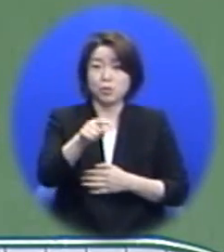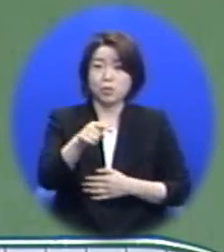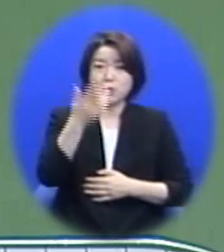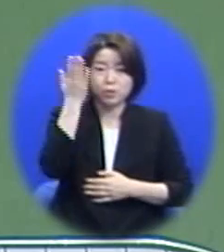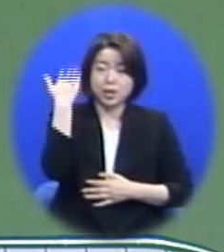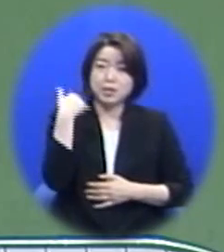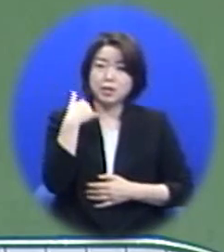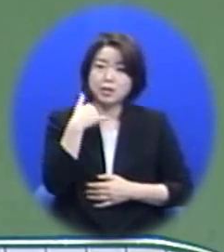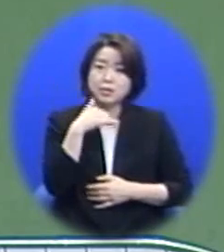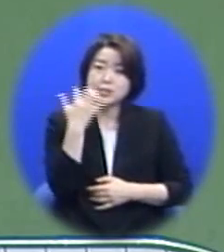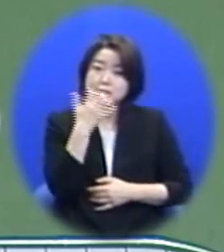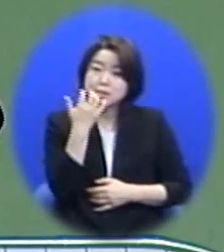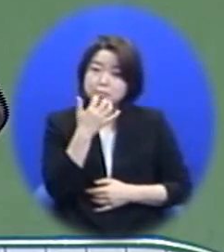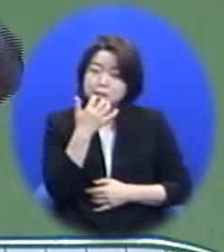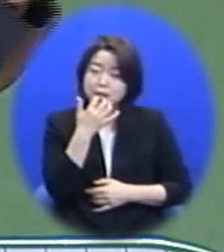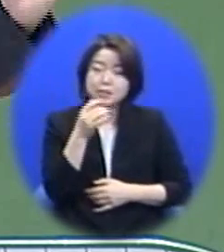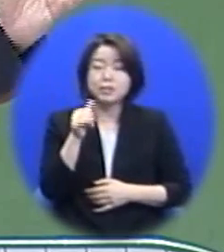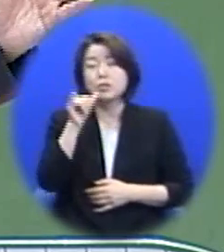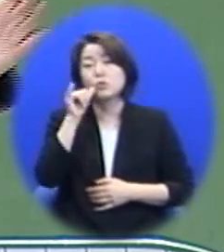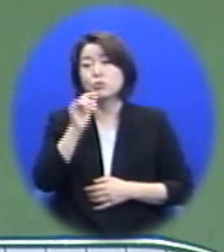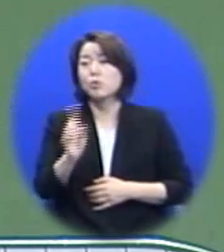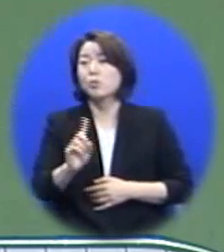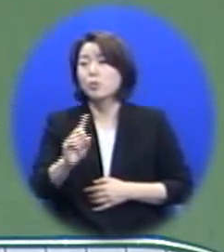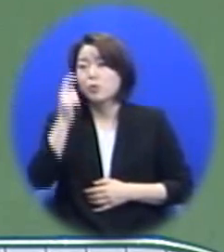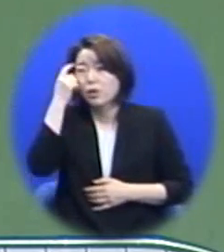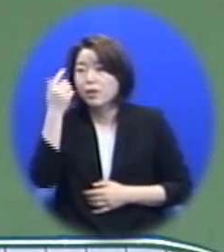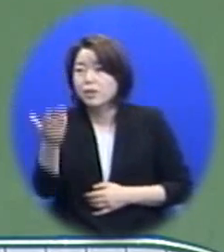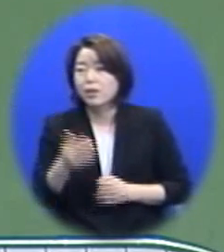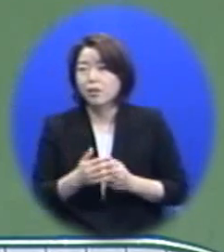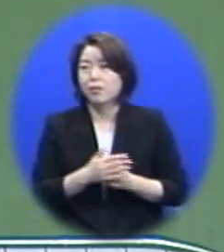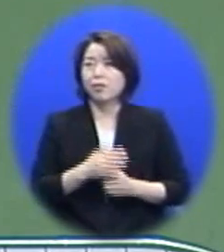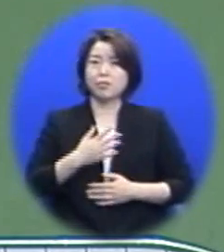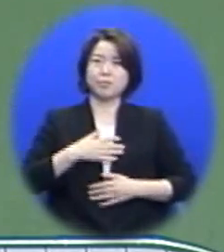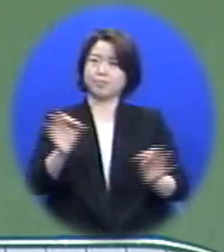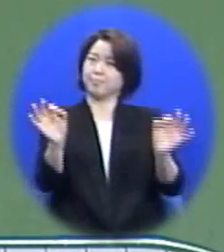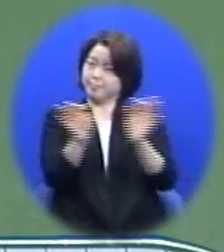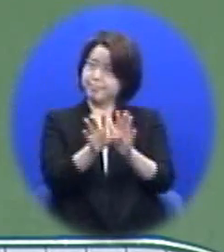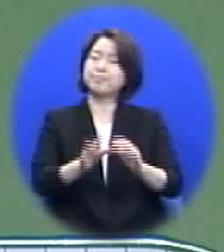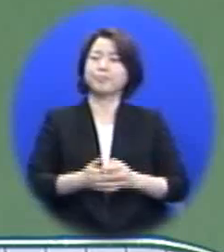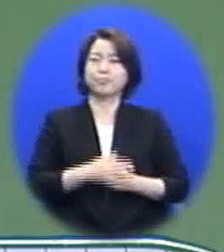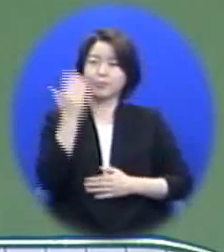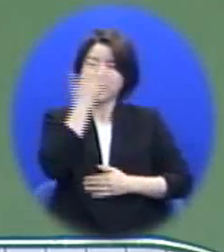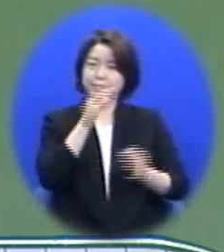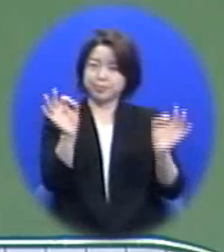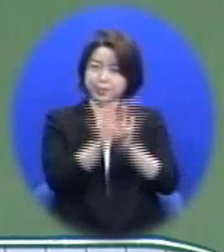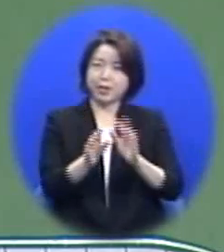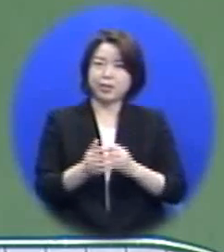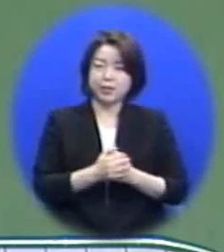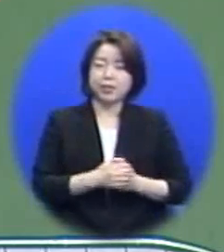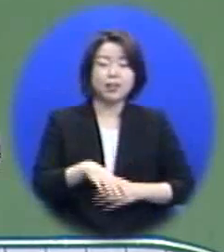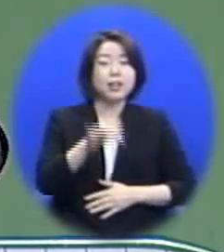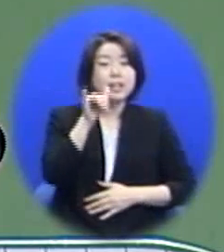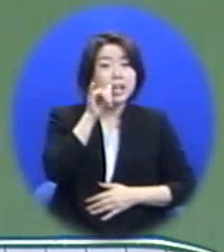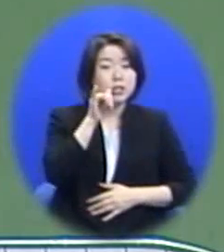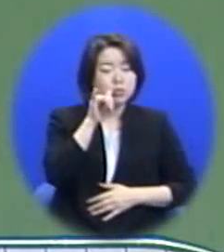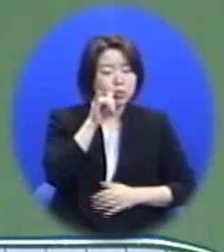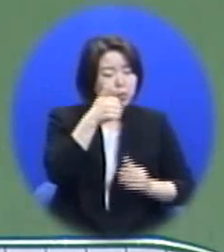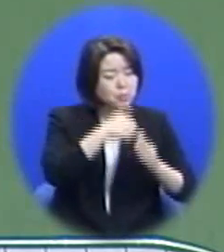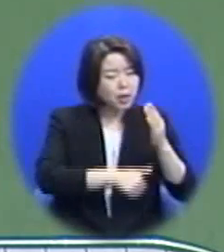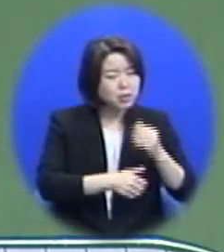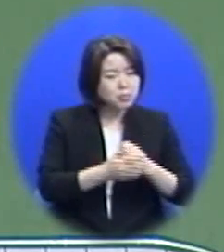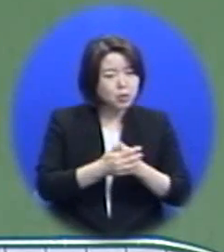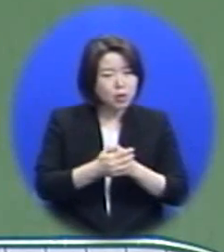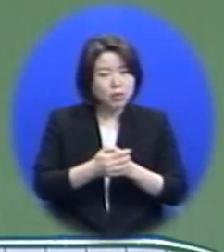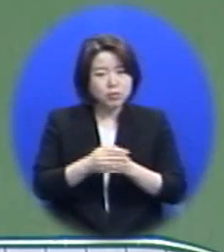됐냐 어 그거 없어졌어 아니 도대체 한번 중독에 빠지면 또 헤어 나오기가